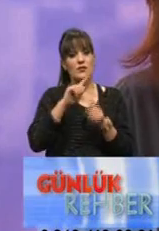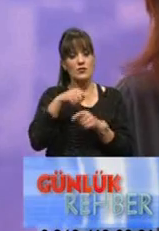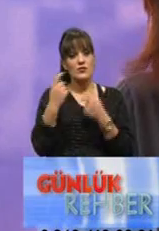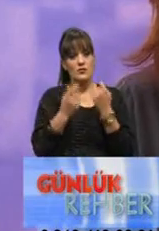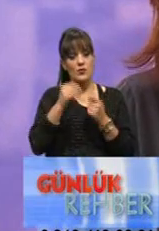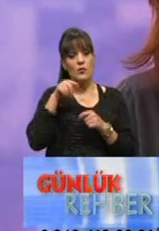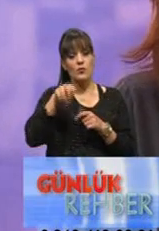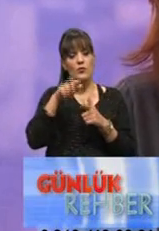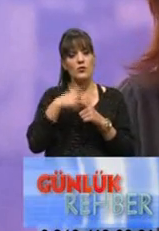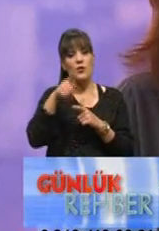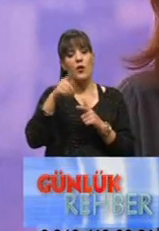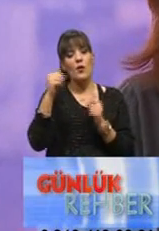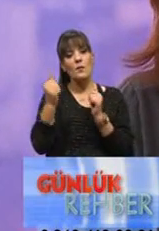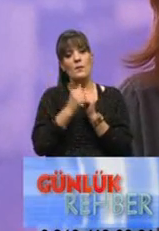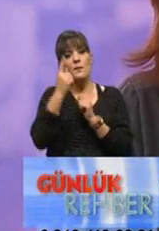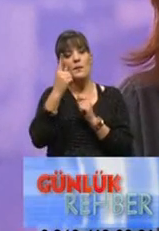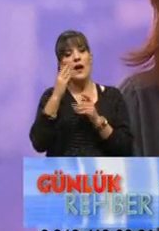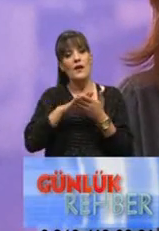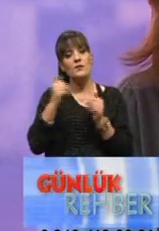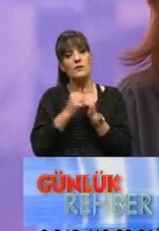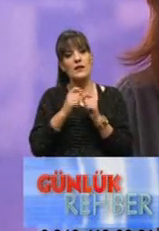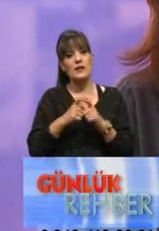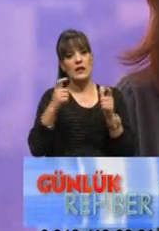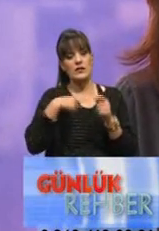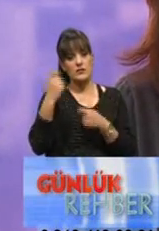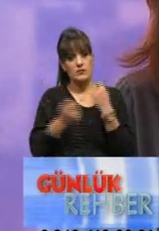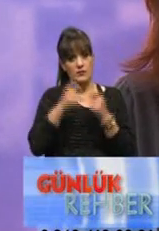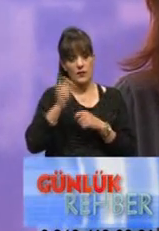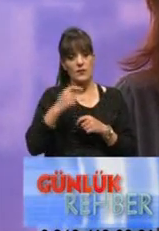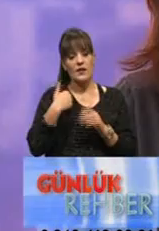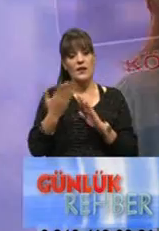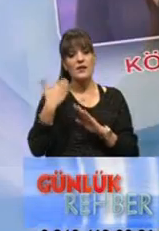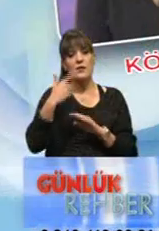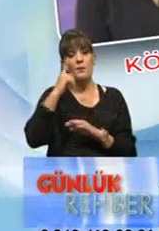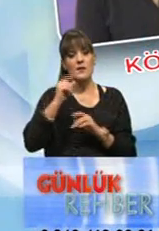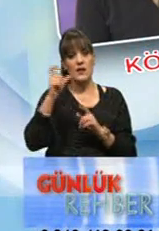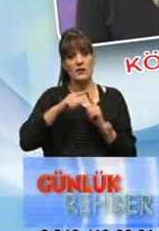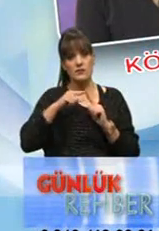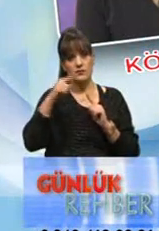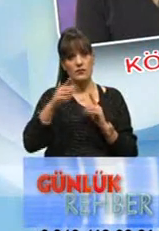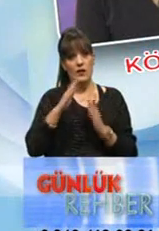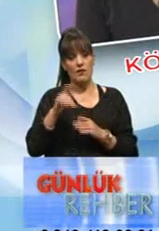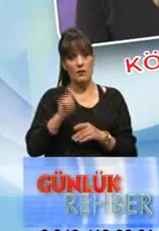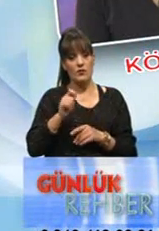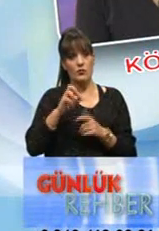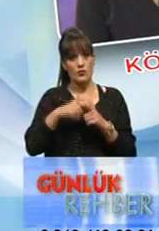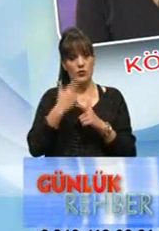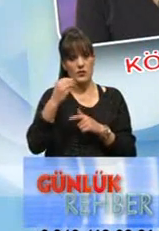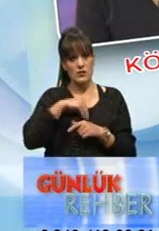ve bu projeyi oradaki bir arkadaşımla birlikte geliştirdik. Harikasınız. Peki sanıyorum geçen Mayıs ayından beri sürüyor değil mi proje?